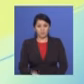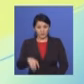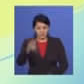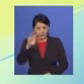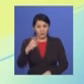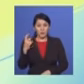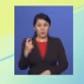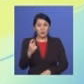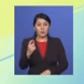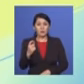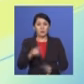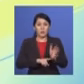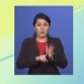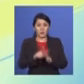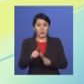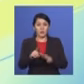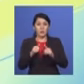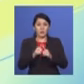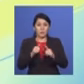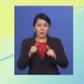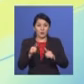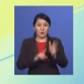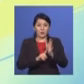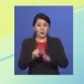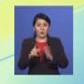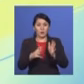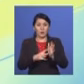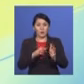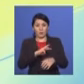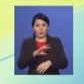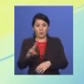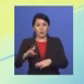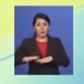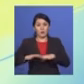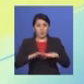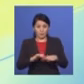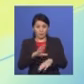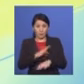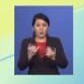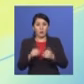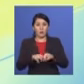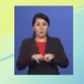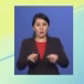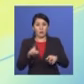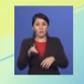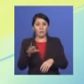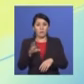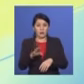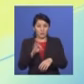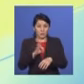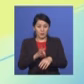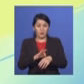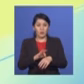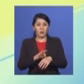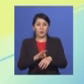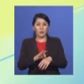Ел экономикасы қалпына келе бастады. Жыл басынан бері 8 триллион теңгеден аса инвестиция тартылған. Бүгін үкімет басшысы пандемия салдарынан